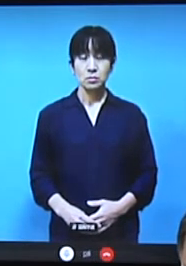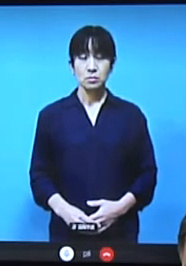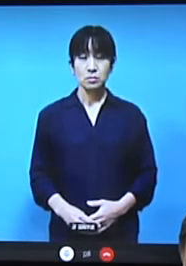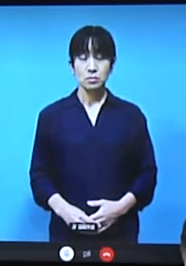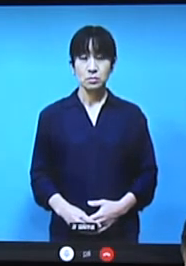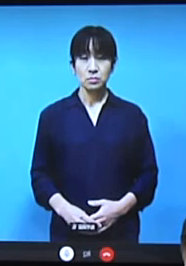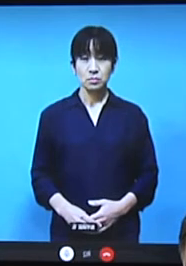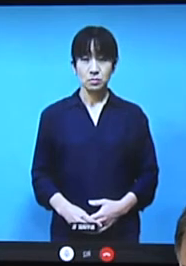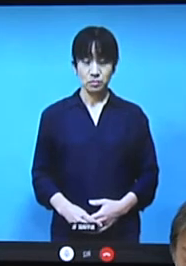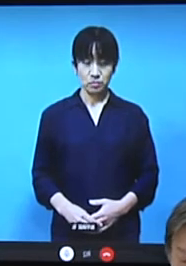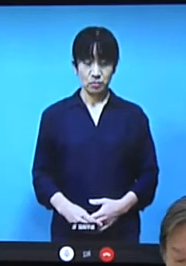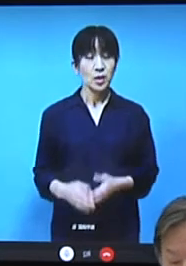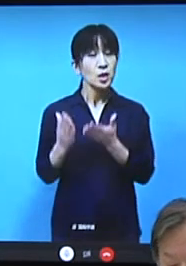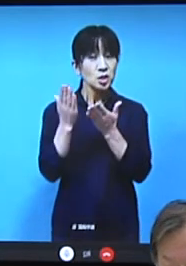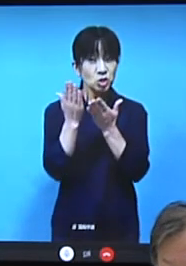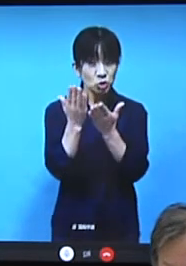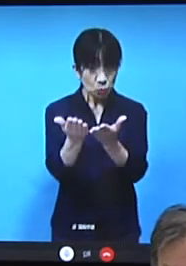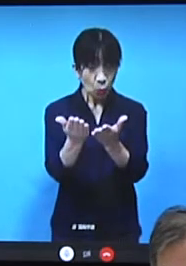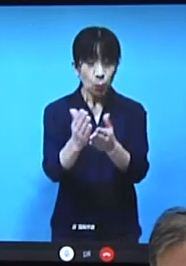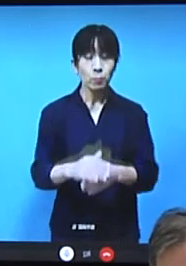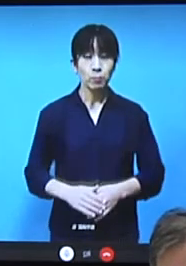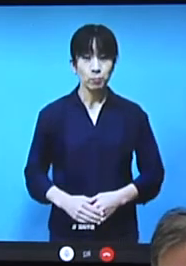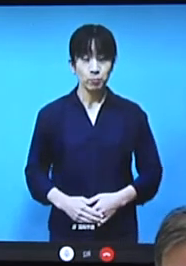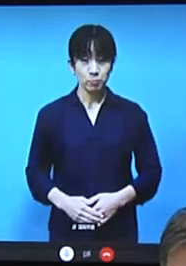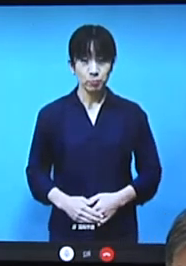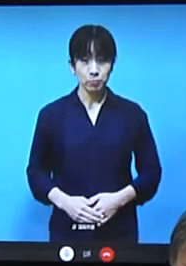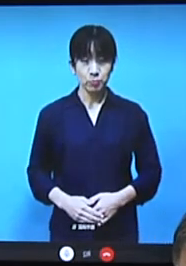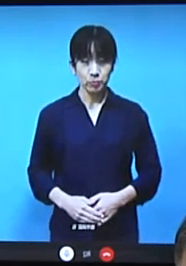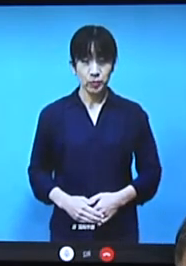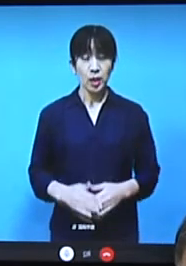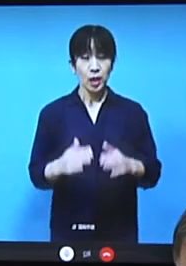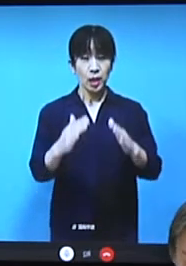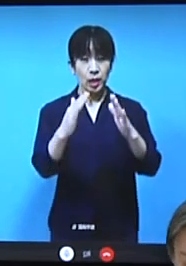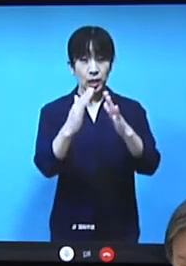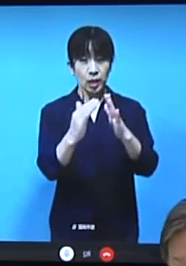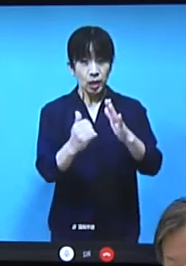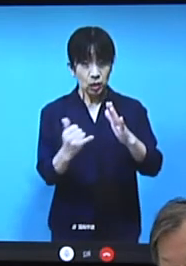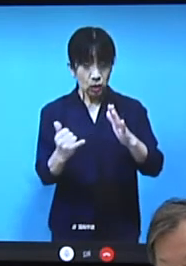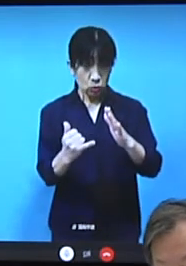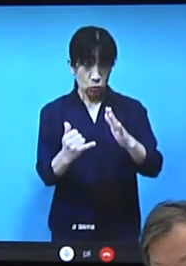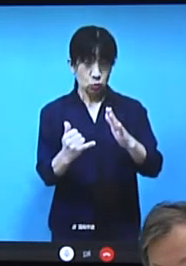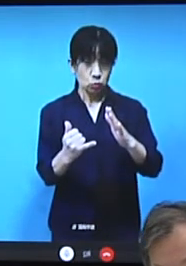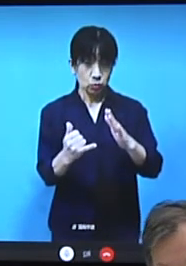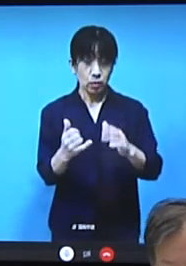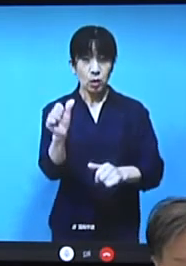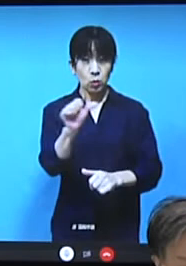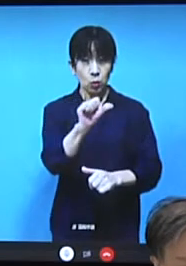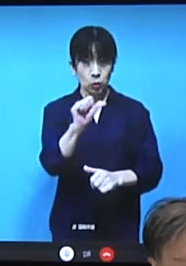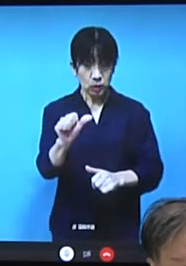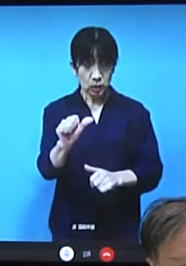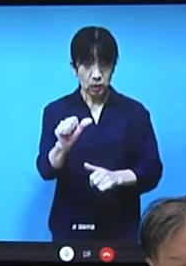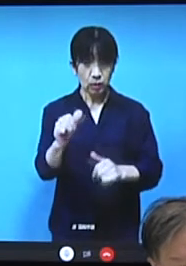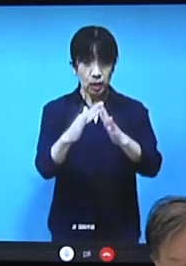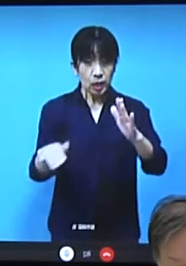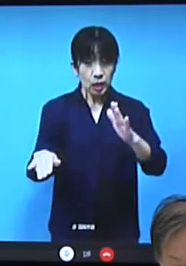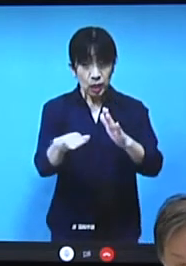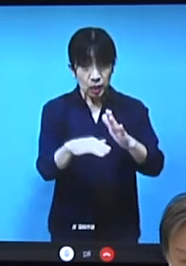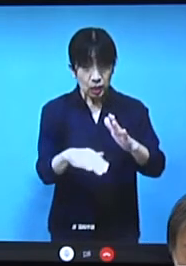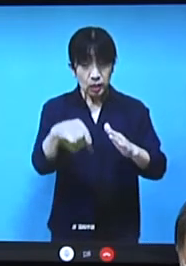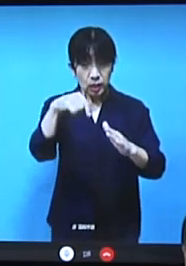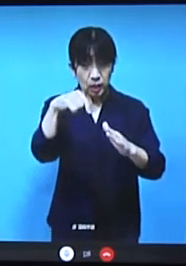テレビ金沢の丸山です。一家でいうと5人になりますけれども、これ家庭内クラスター扱いになります